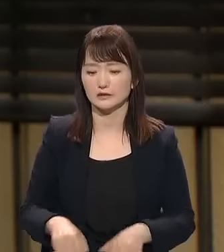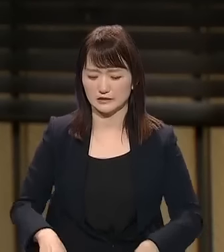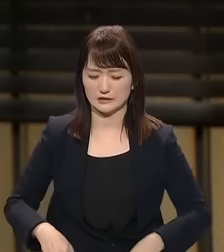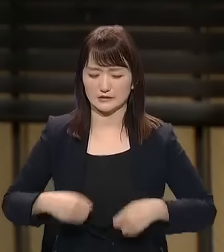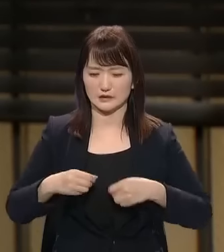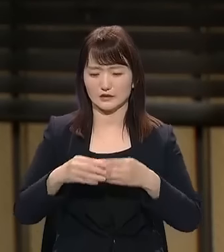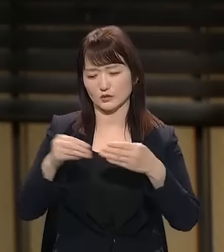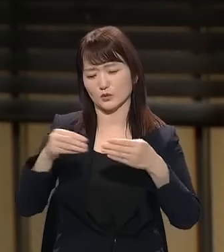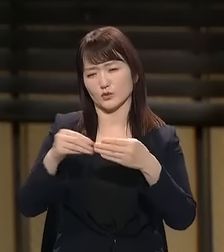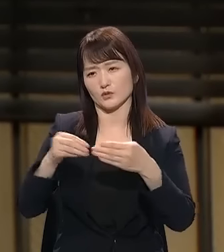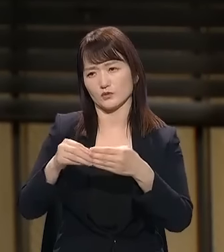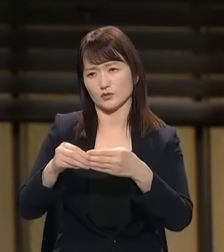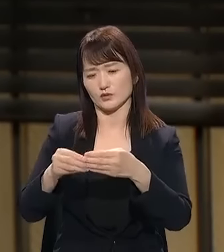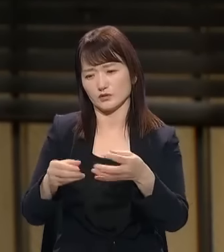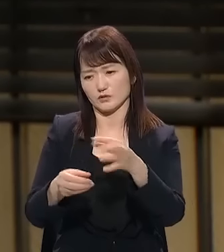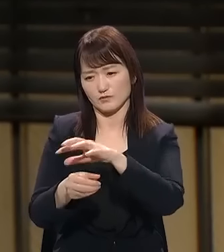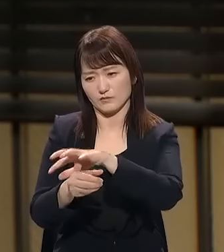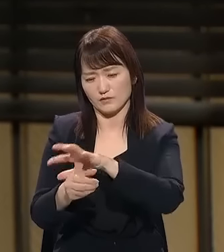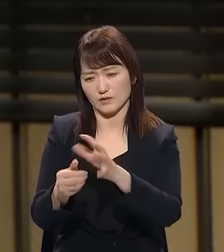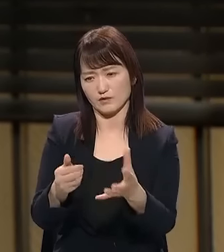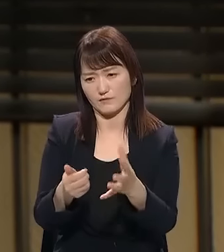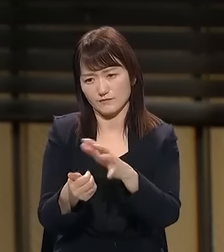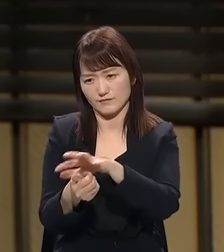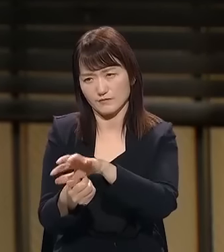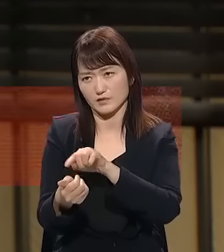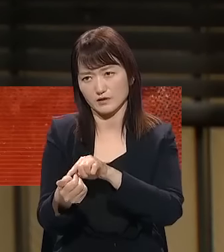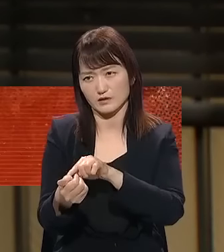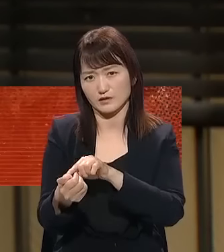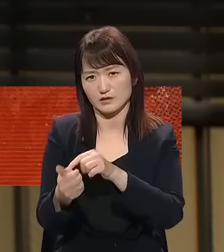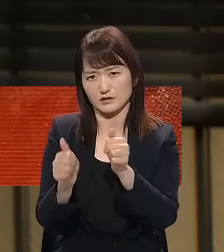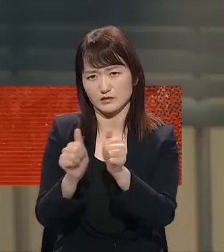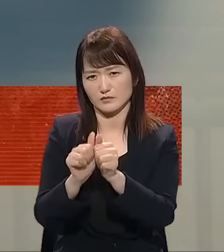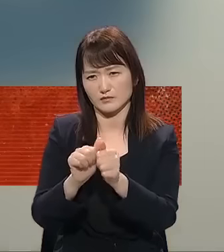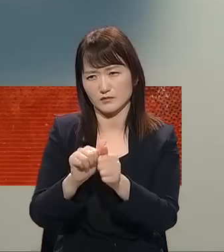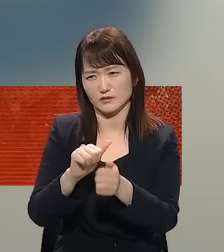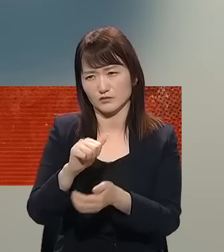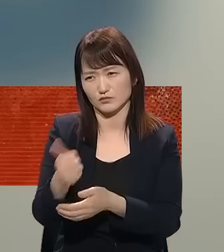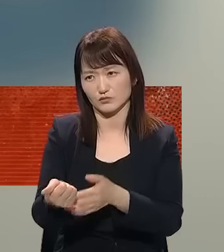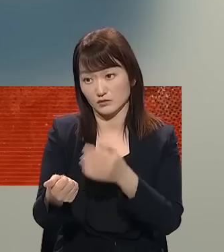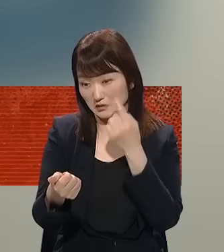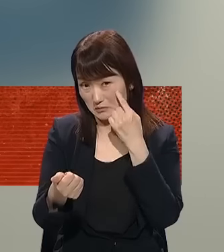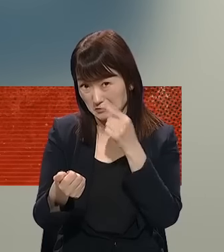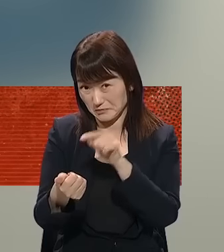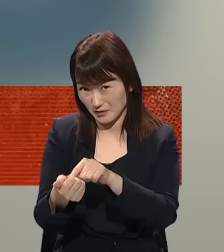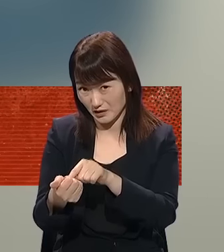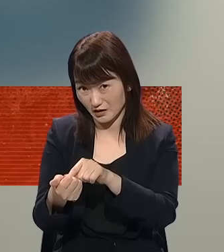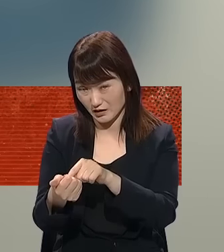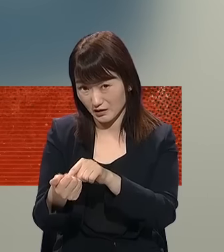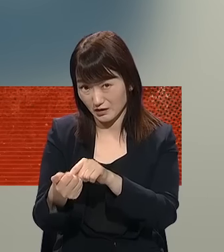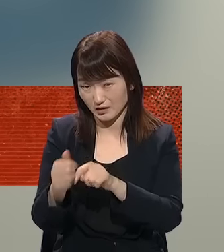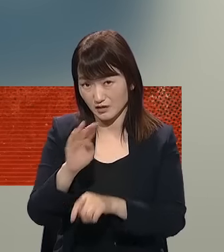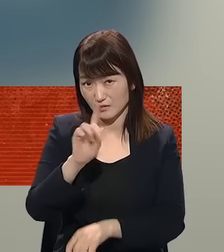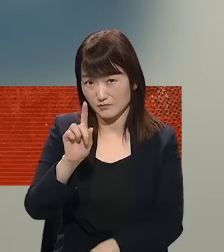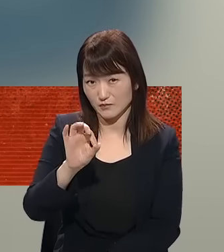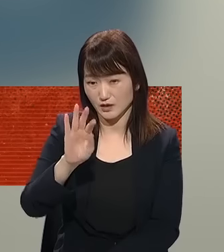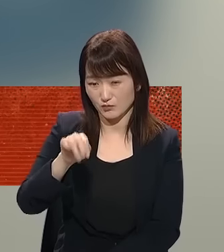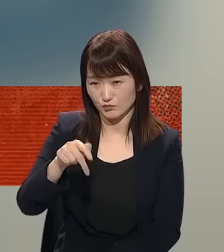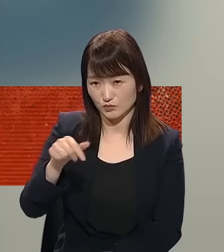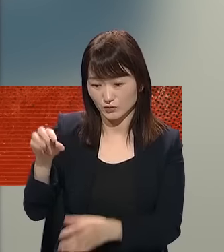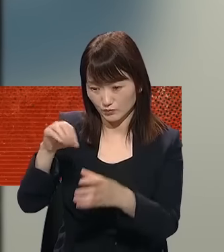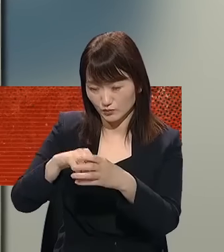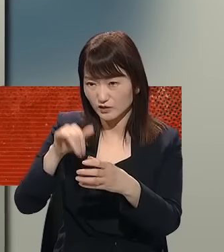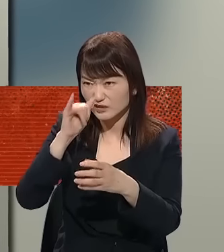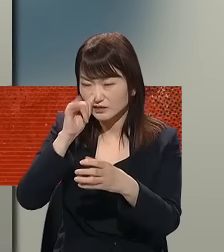손가지 같은 것들에 꽁꽁 쌓였던 한 남성의 시신이 발견이 됐습니다 방부제 같은 것들이 들어 있었기 때문에 그 당시에